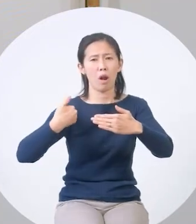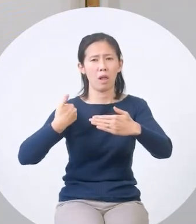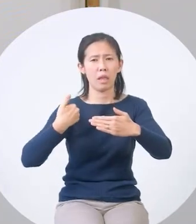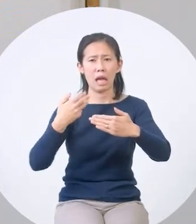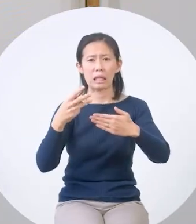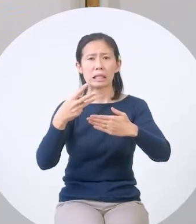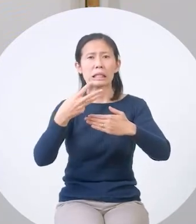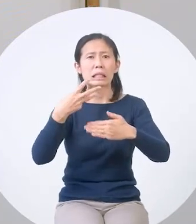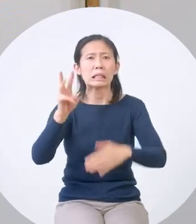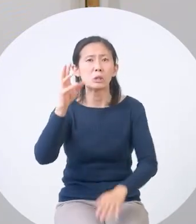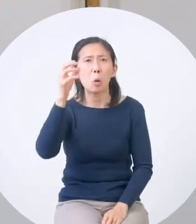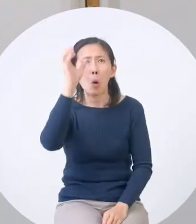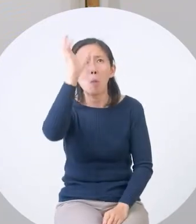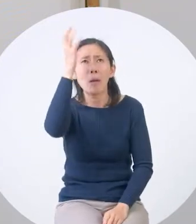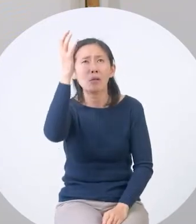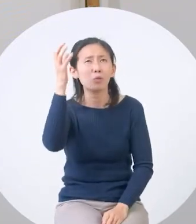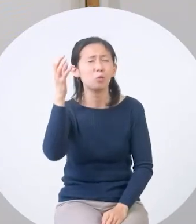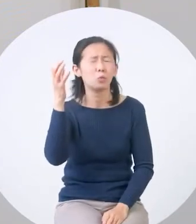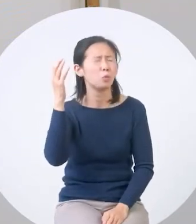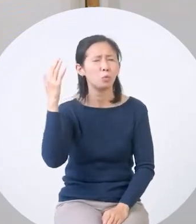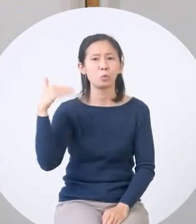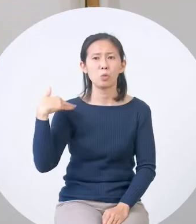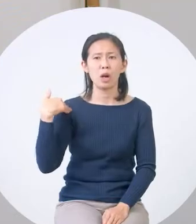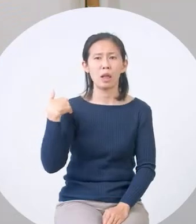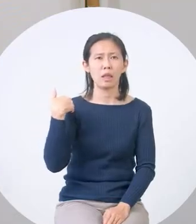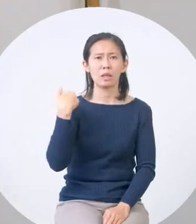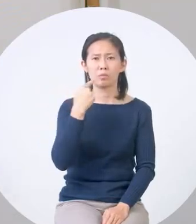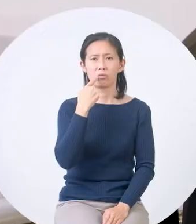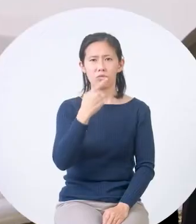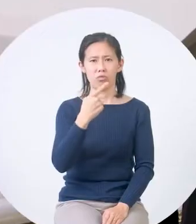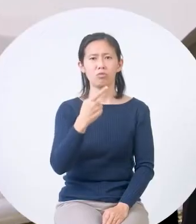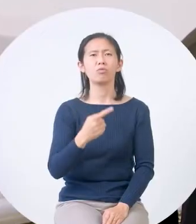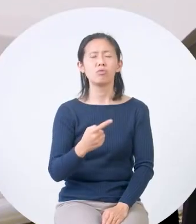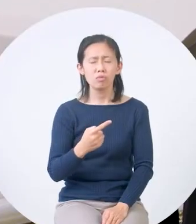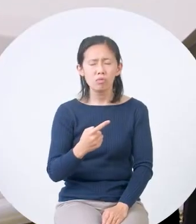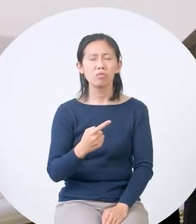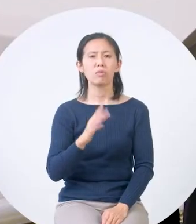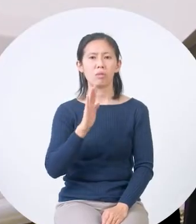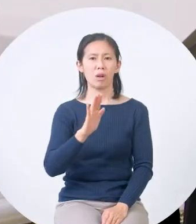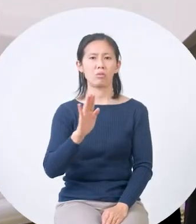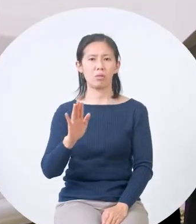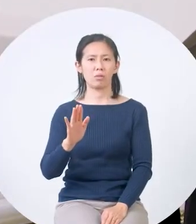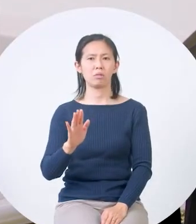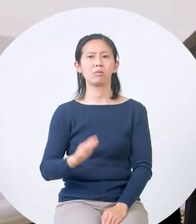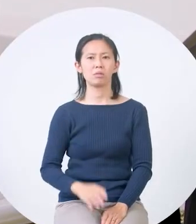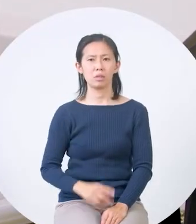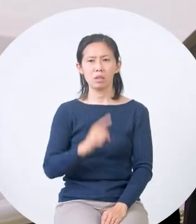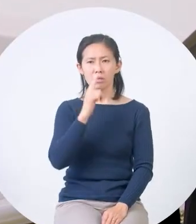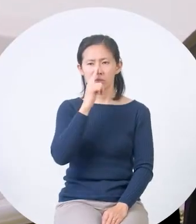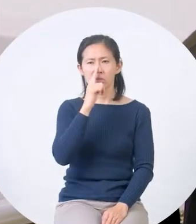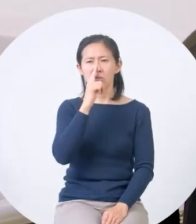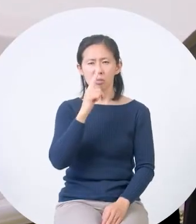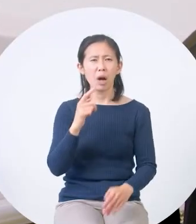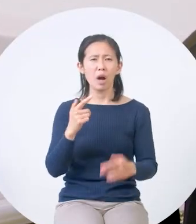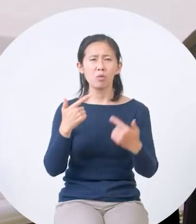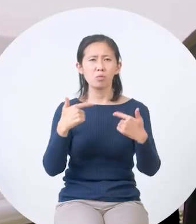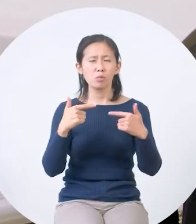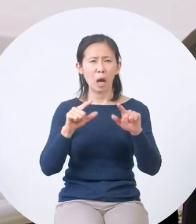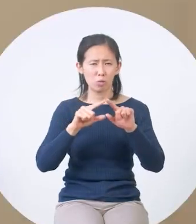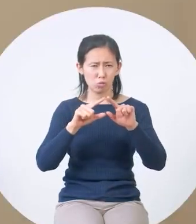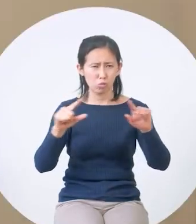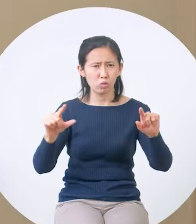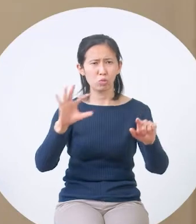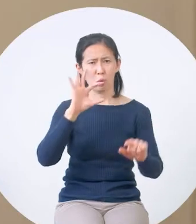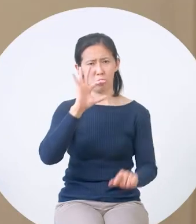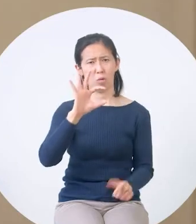非常ベルが鳴ってもわからないしという状態なんです。で私は普通の多目的じゃない普